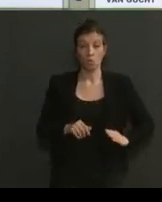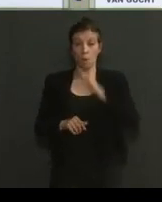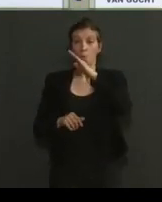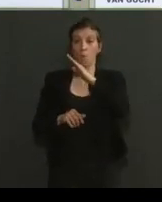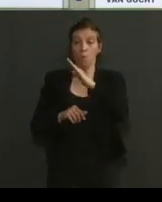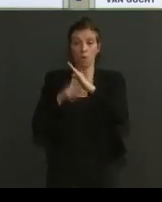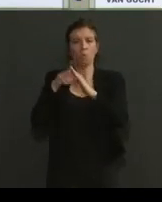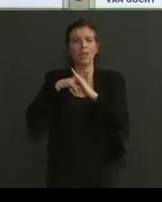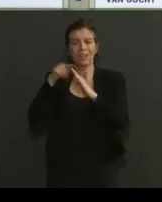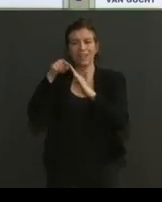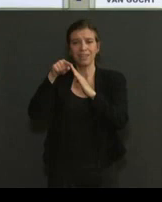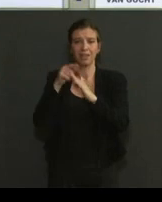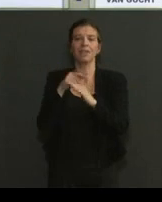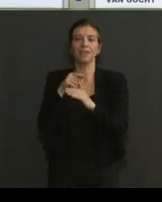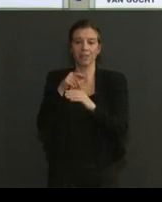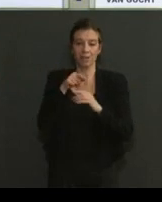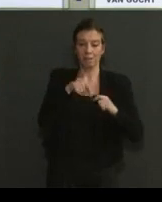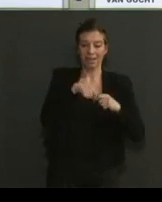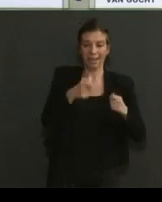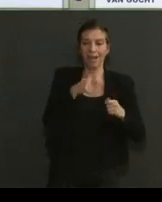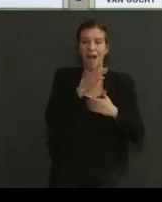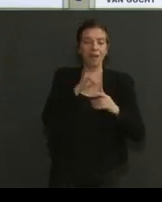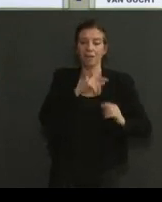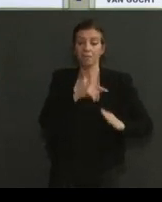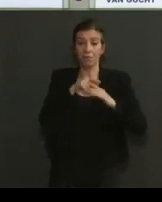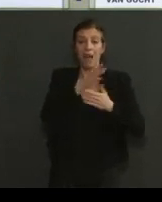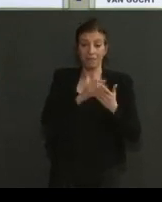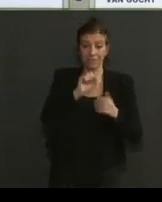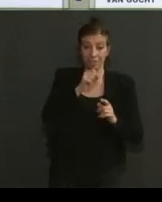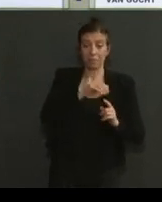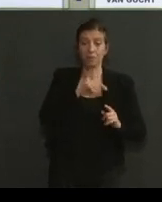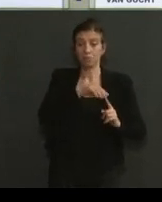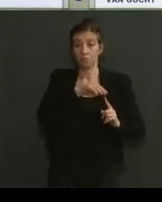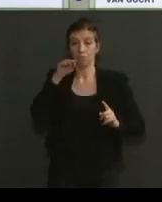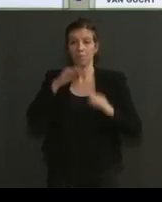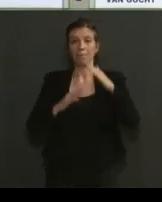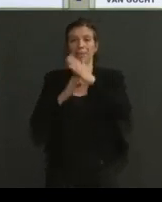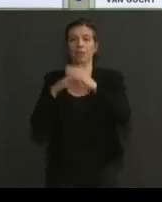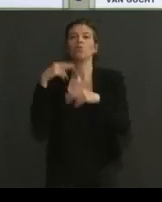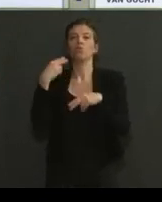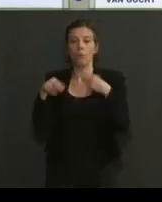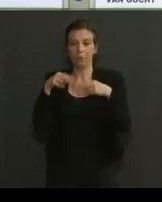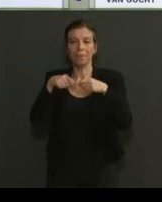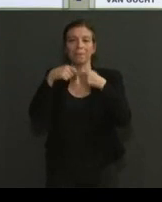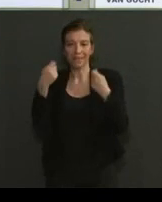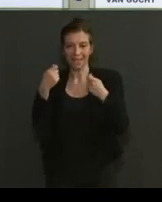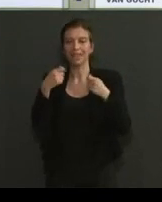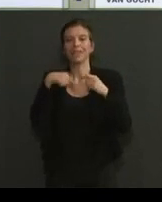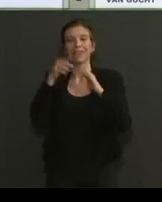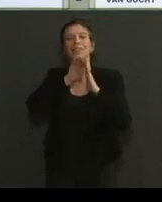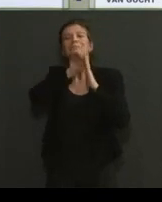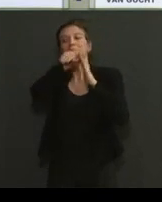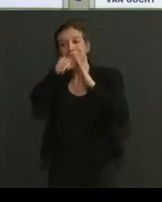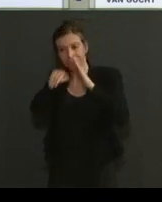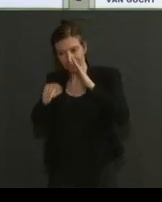af te nemen. De piek bij mensen viel iets eerder, rond 26 oktober, maar dat kan ook beïnvloed